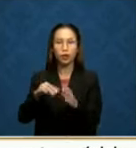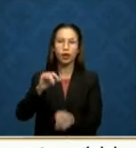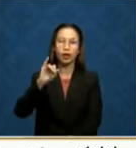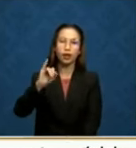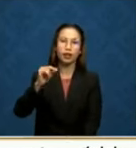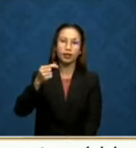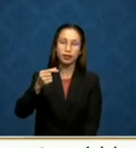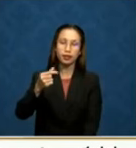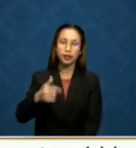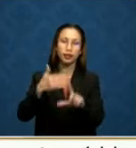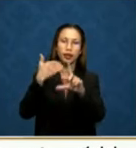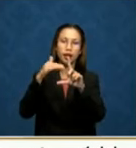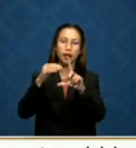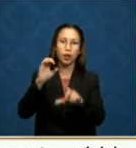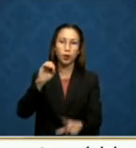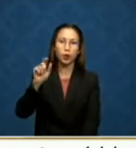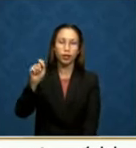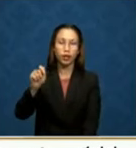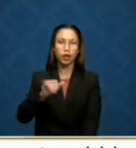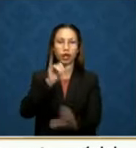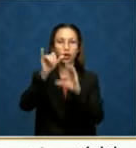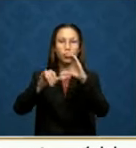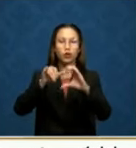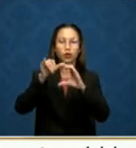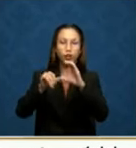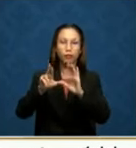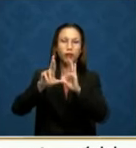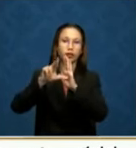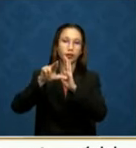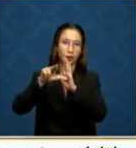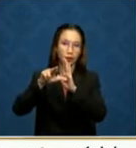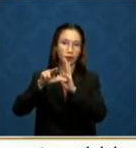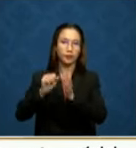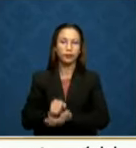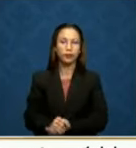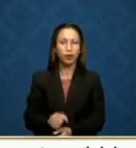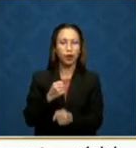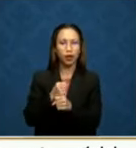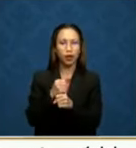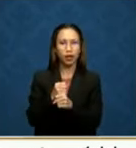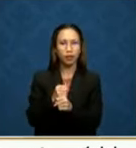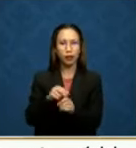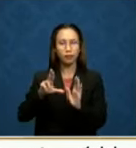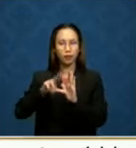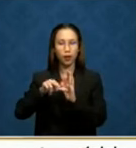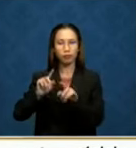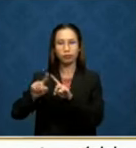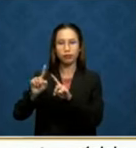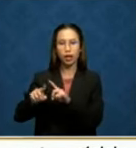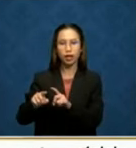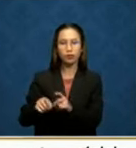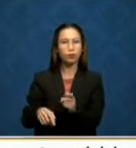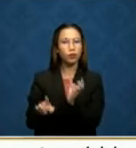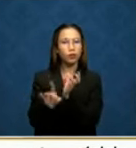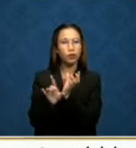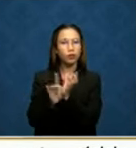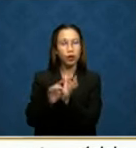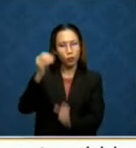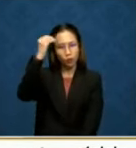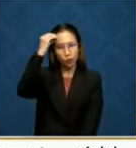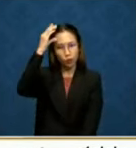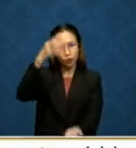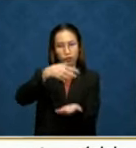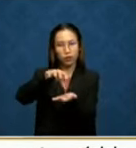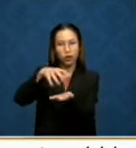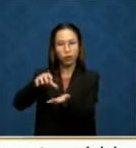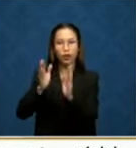agram Line OA YouTubeรวไปถึง TikTok ที่มีการผิตเ้อหาที่มีคุณภาพแล้วก็ให้ความรู้กับ